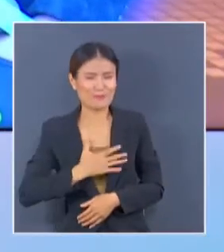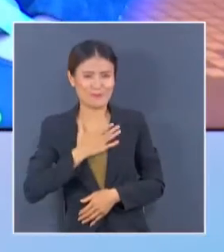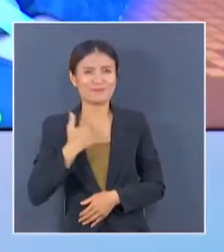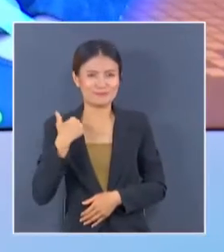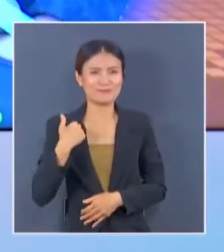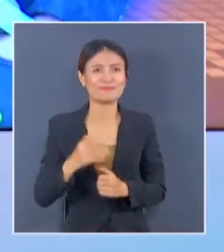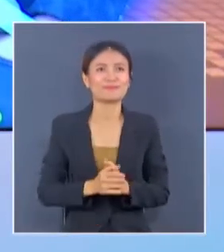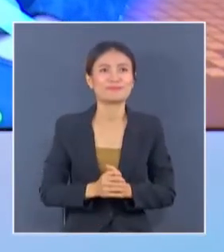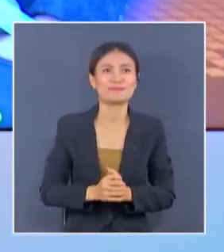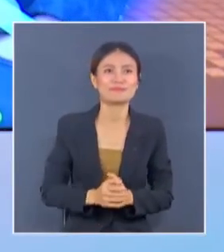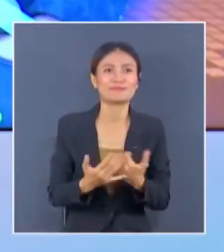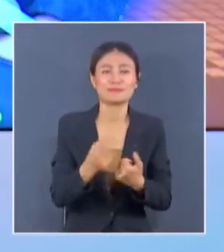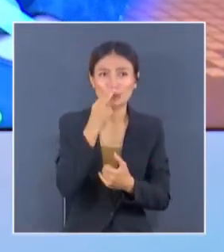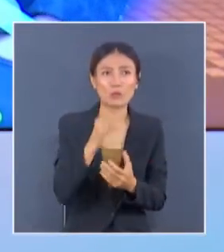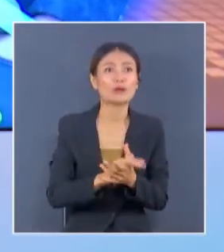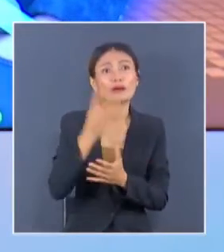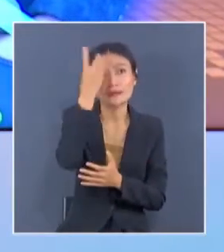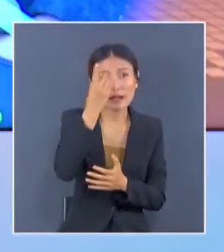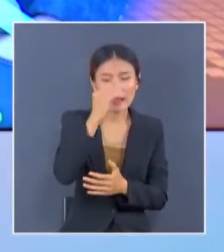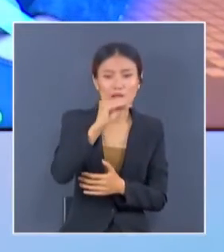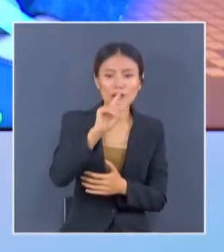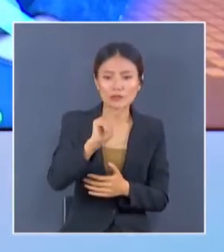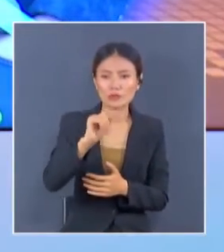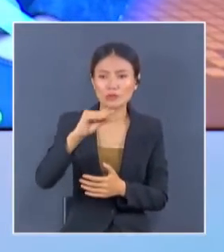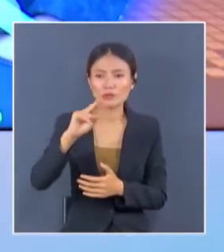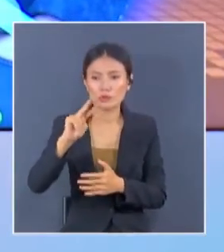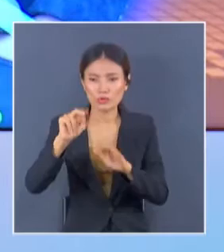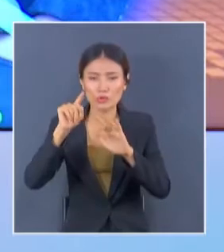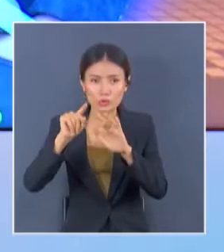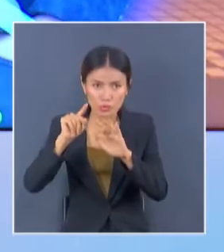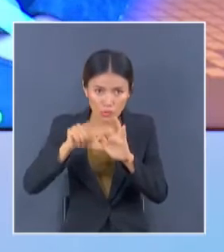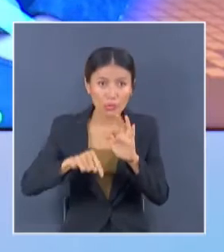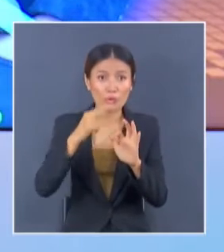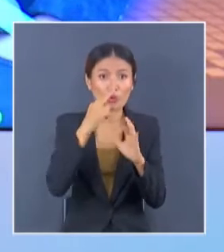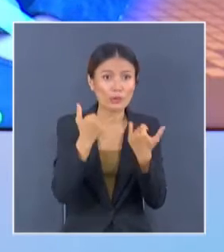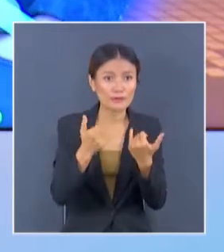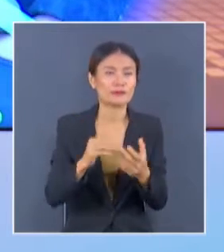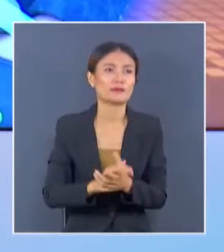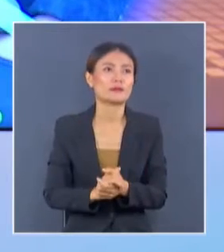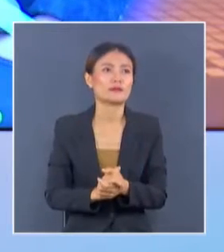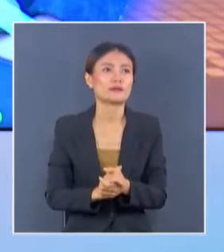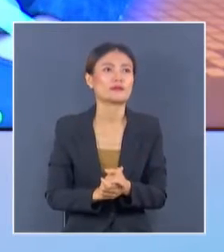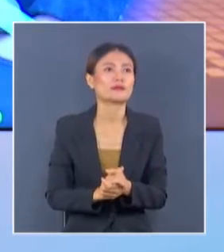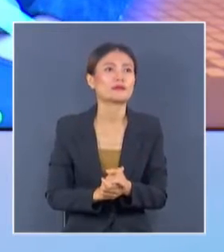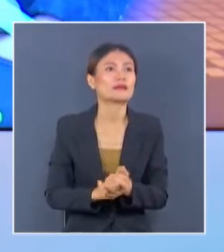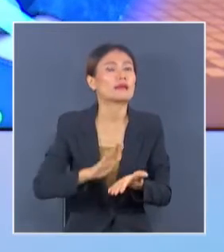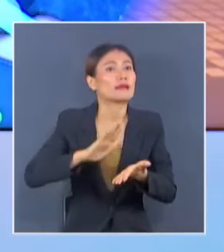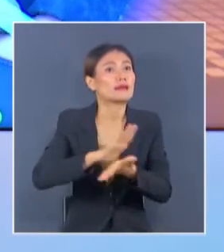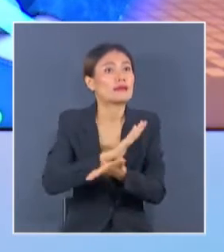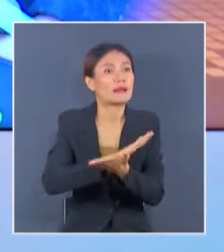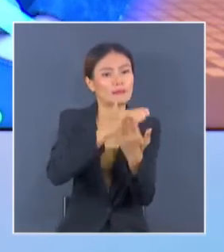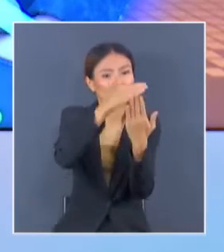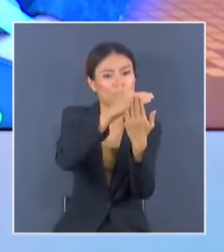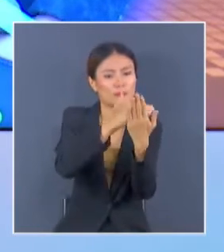ไปที่ประเด็นของโตโน่ภาคินนะคะที่ตอนนี้เกิดกระแสที่โลกโซเชียลก็ตั้งคำถามนะคะหลังจากที่ได้มีการเผยแพร่เอกสาร33รายการว่